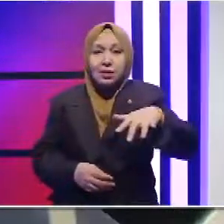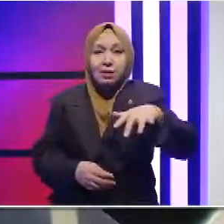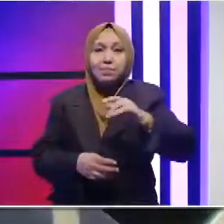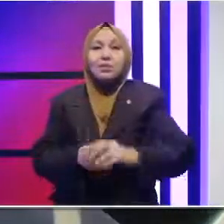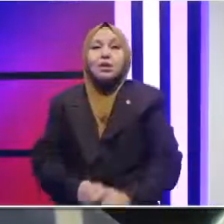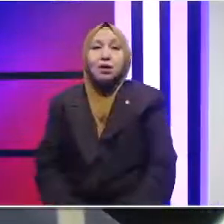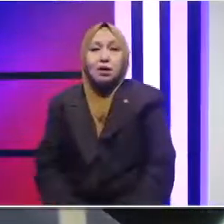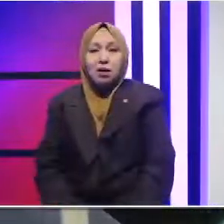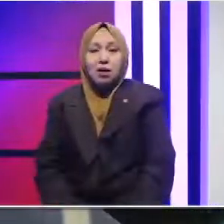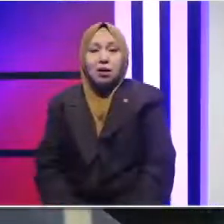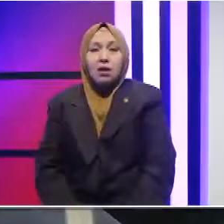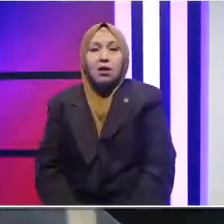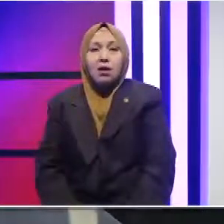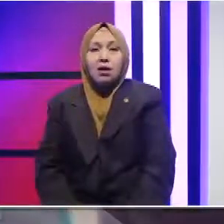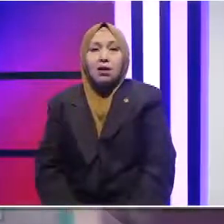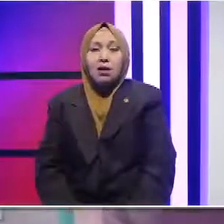الرحيم